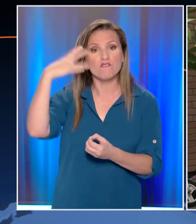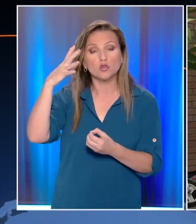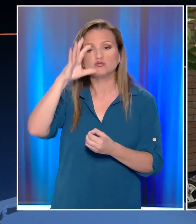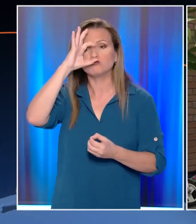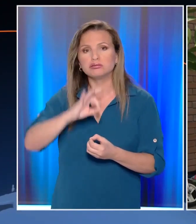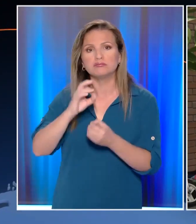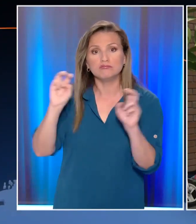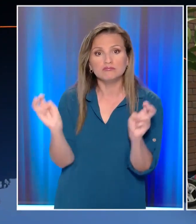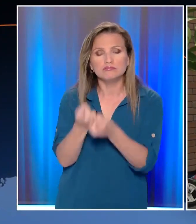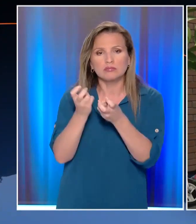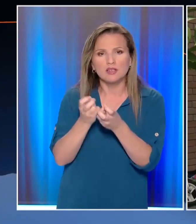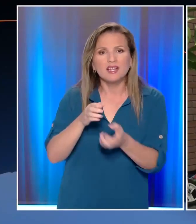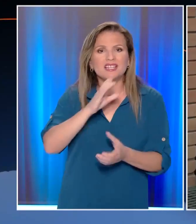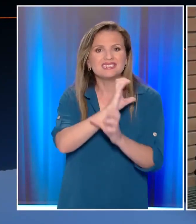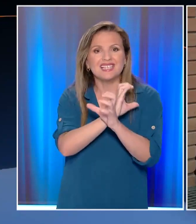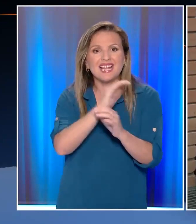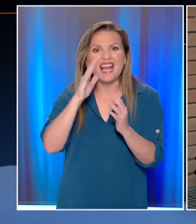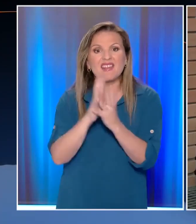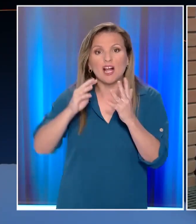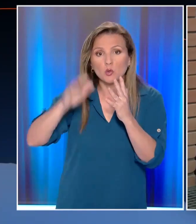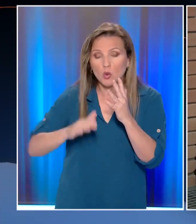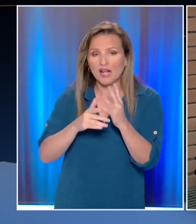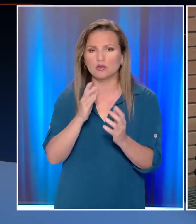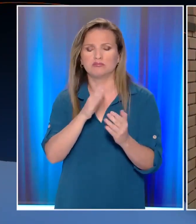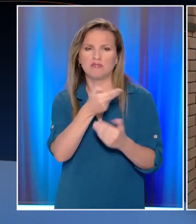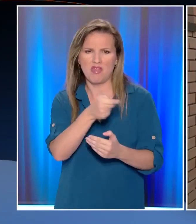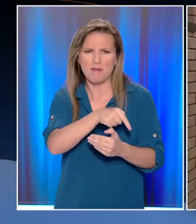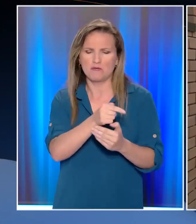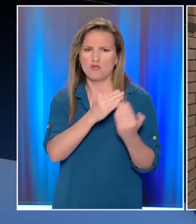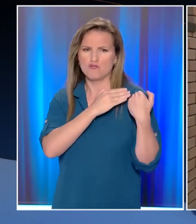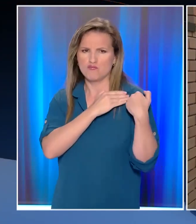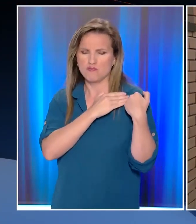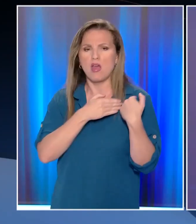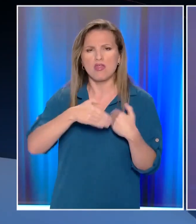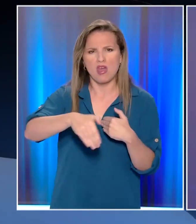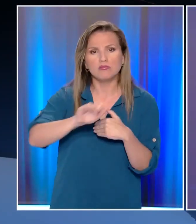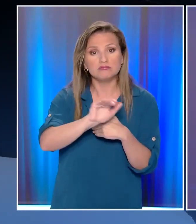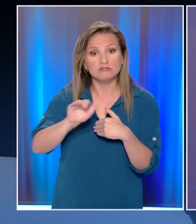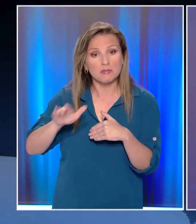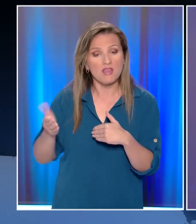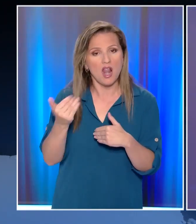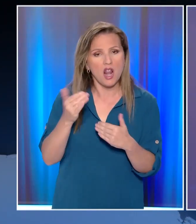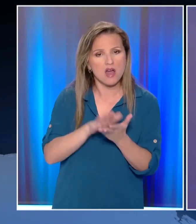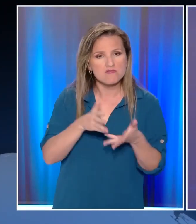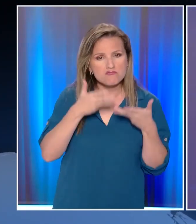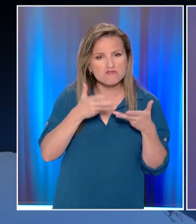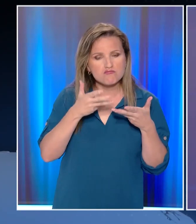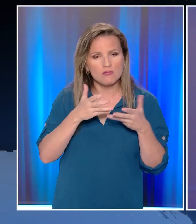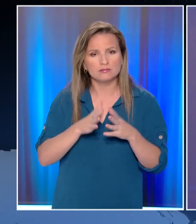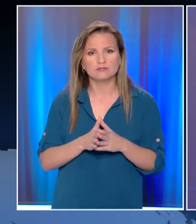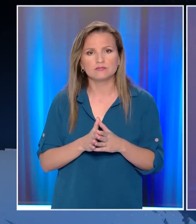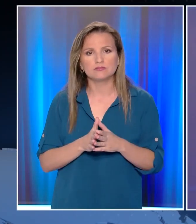φως. Η έρευνα βρίσκεται στα χέρια του εισαγγελέα ανηλίκων και το επόμενο διάστημα θα κληθούν να καταθέσουν και άλλα παιδιά. Τουρκικές